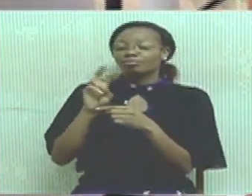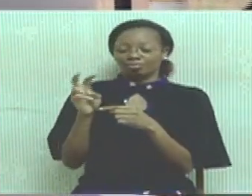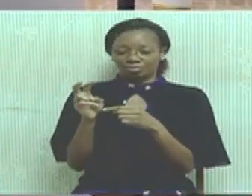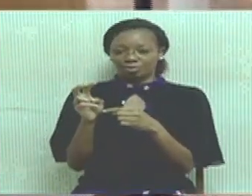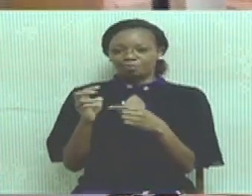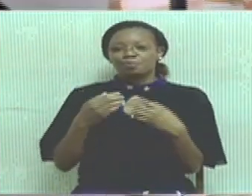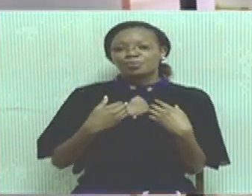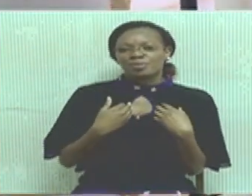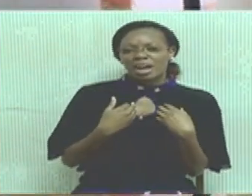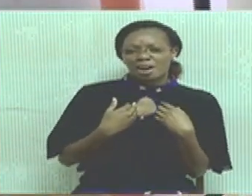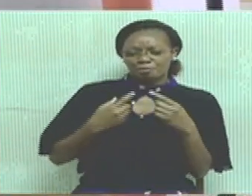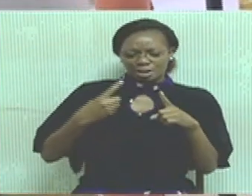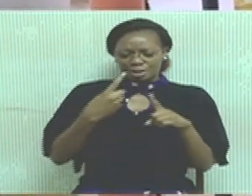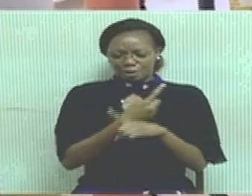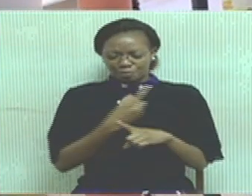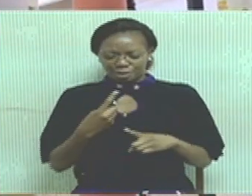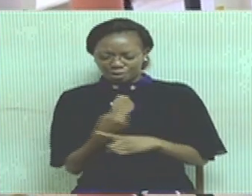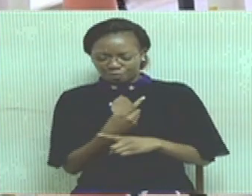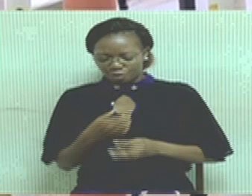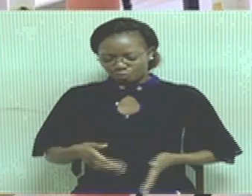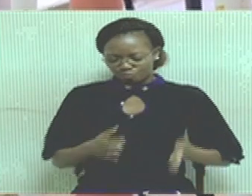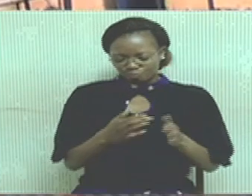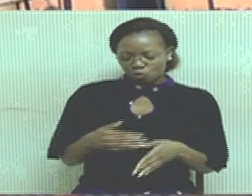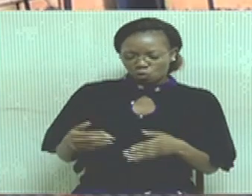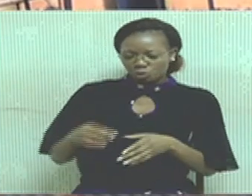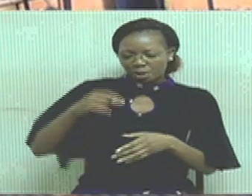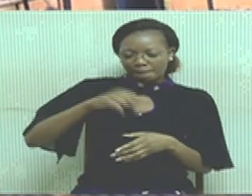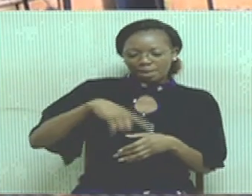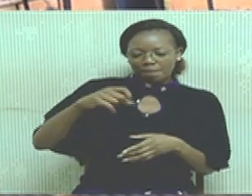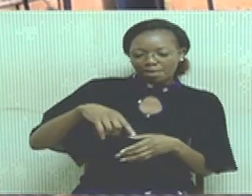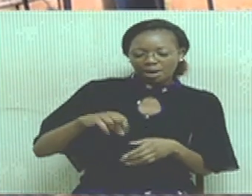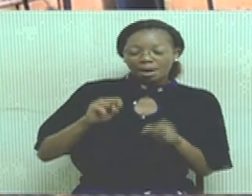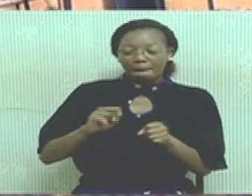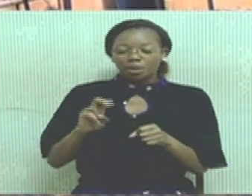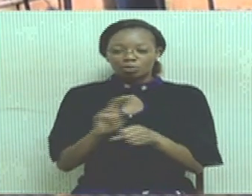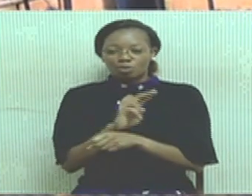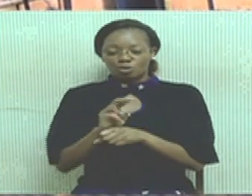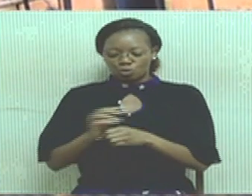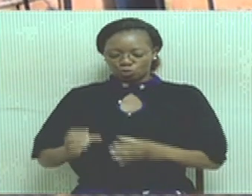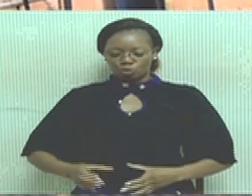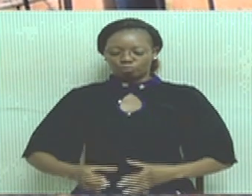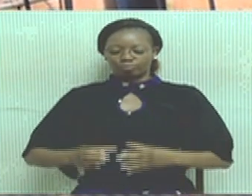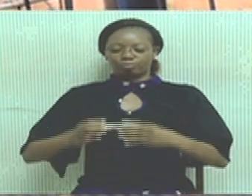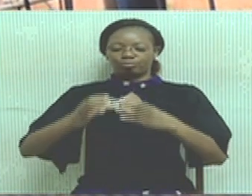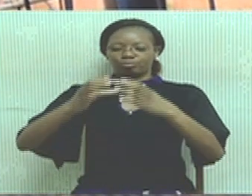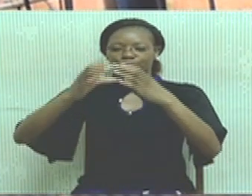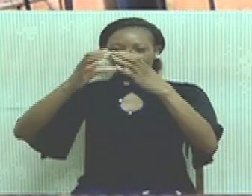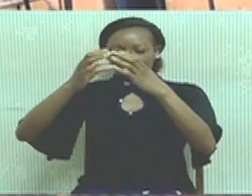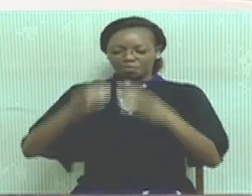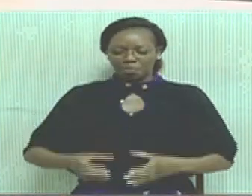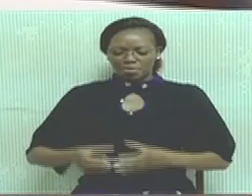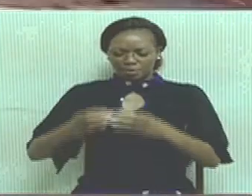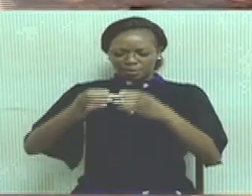Kuna mbinu nyingi sana za aina ya upanzi wa hydroponics. Unaweza tumia pipes na si lazima ziwe ni pipes